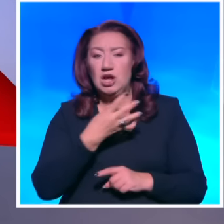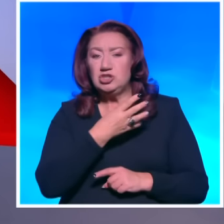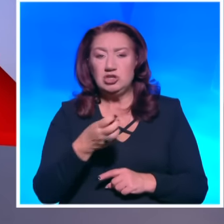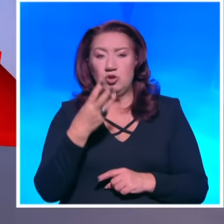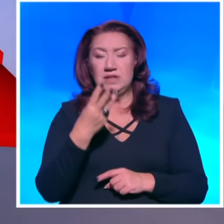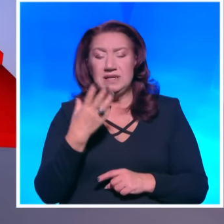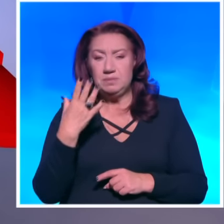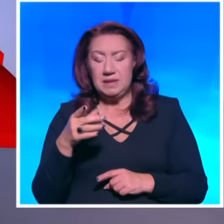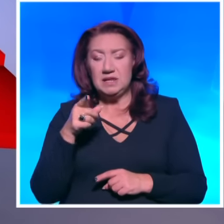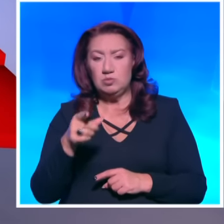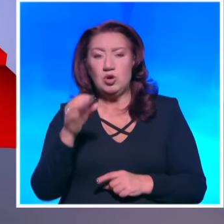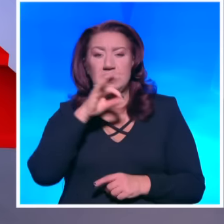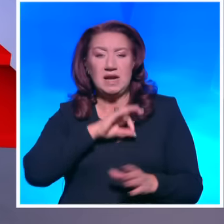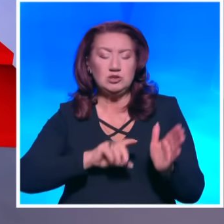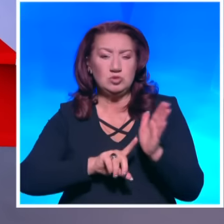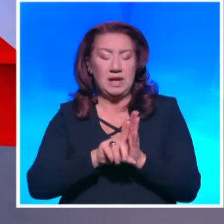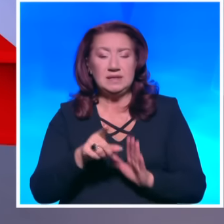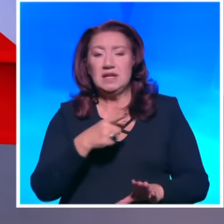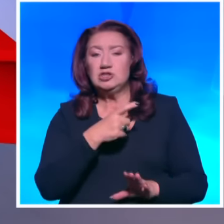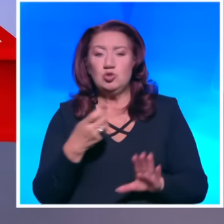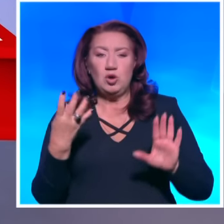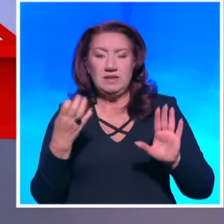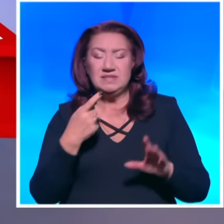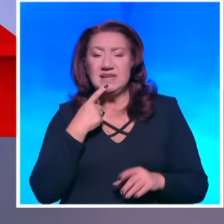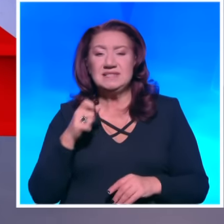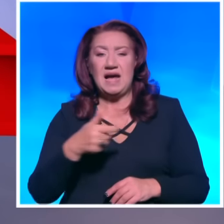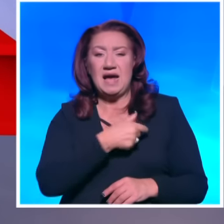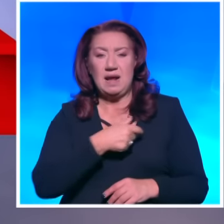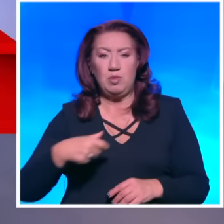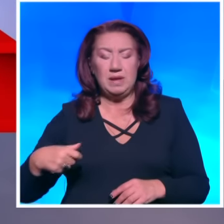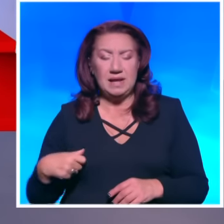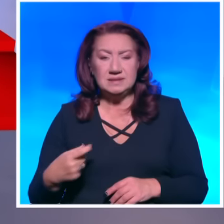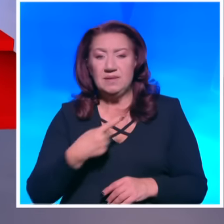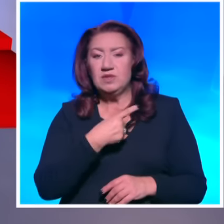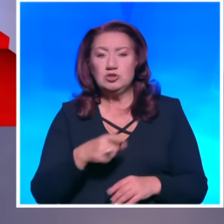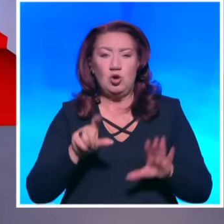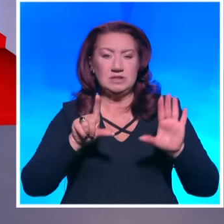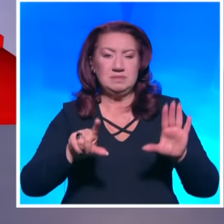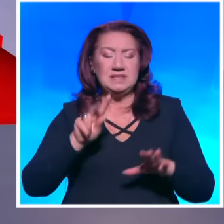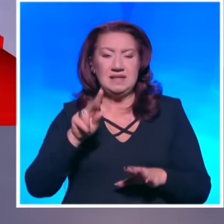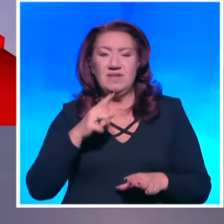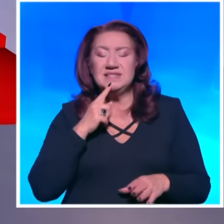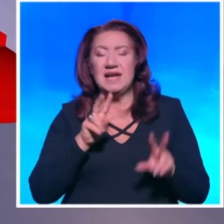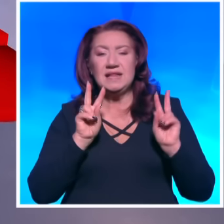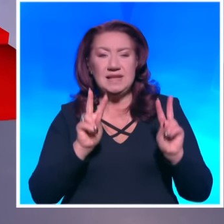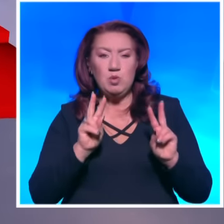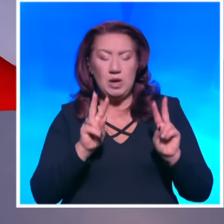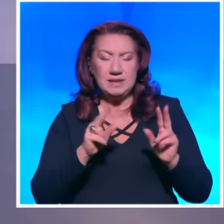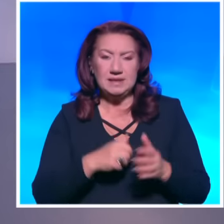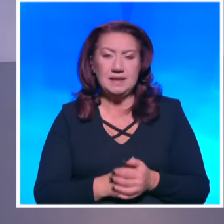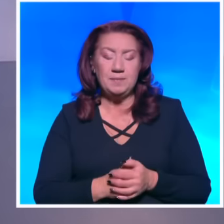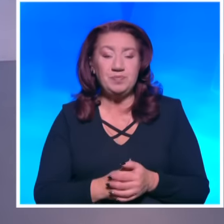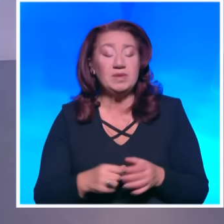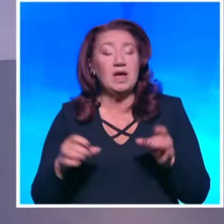места, според резултатите към момента, 190 места са за републиканците, а 172 за демократите.